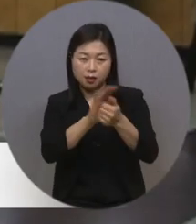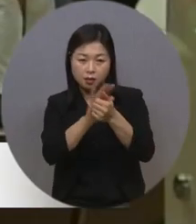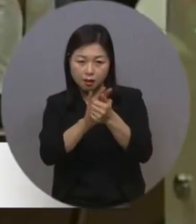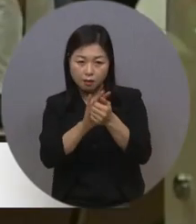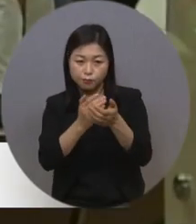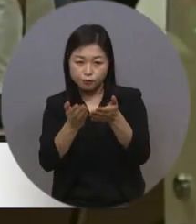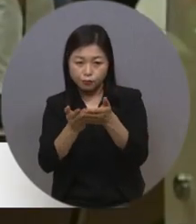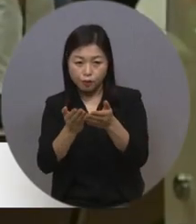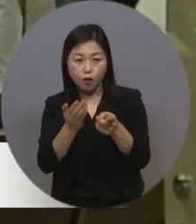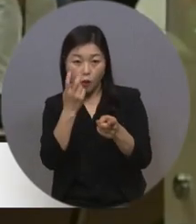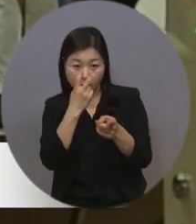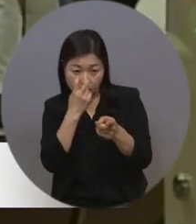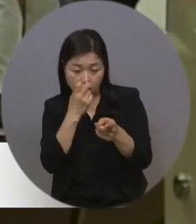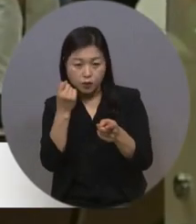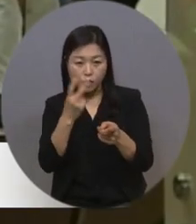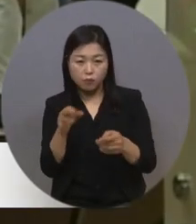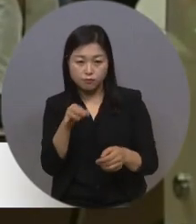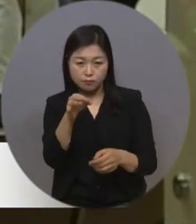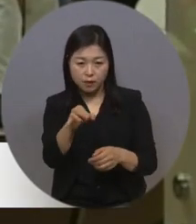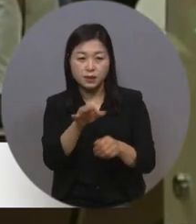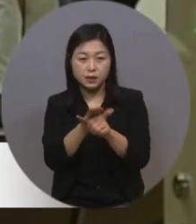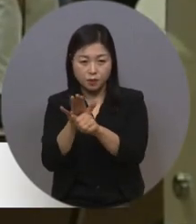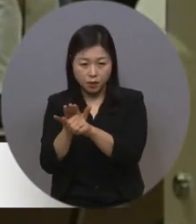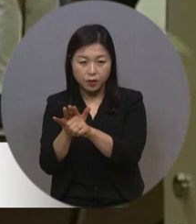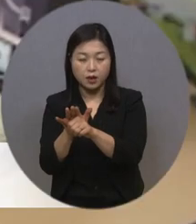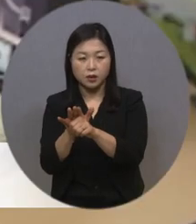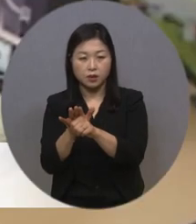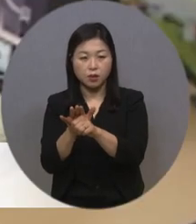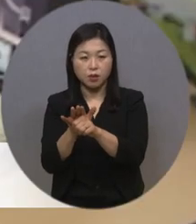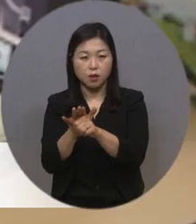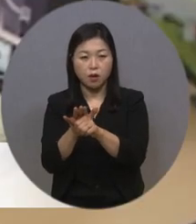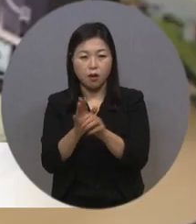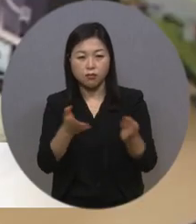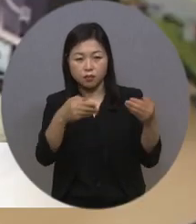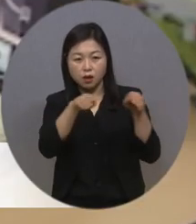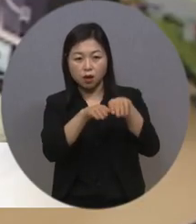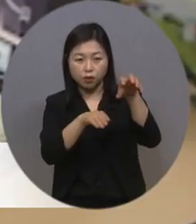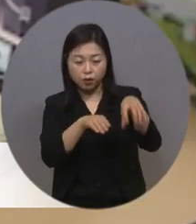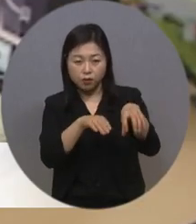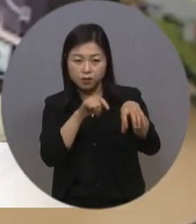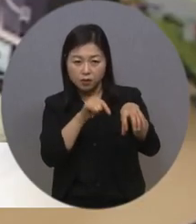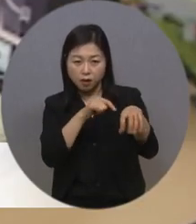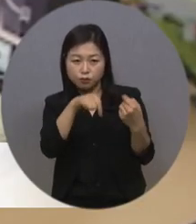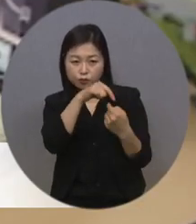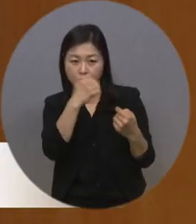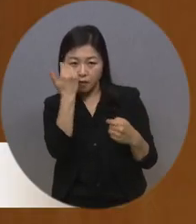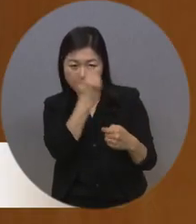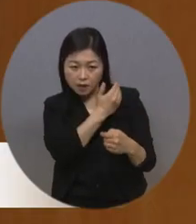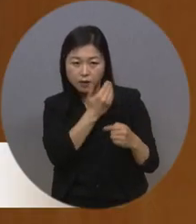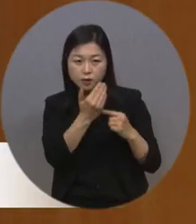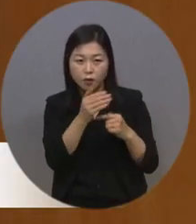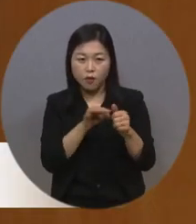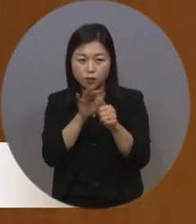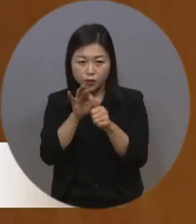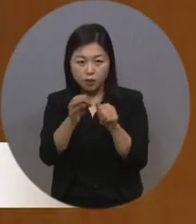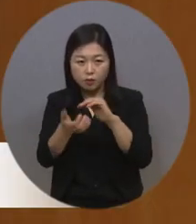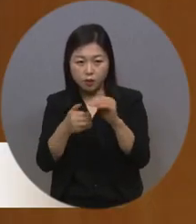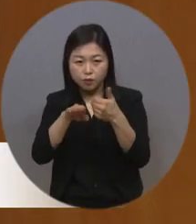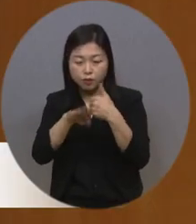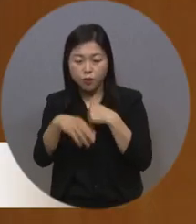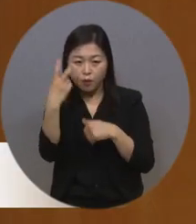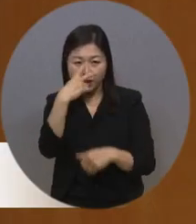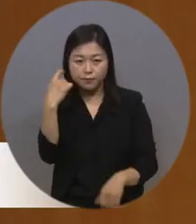적정관리와 합리적 급여 이용 지원, 장기요양기관 투명성 제고 및 장기요양급여 사전 사후 관리 강화